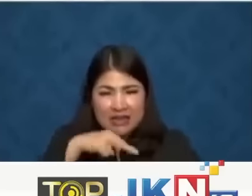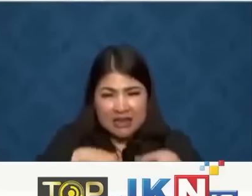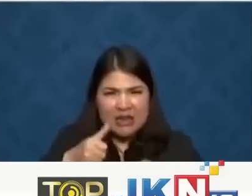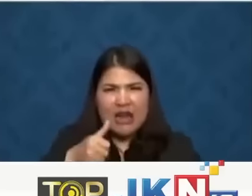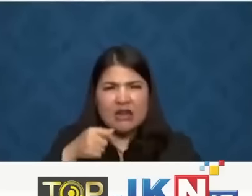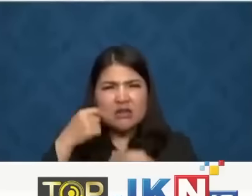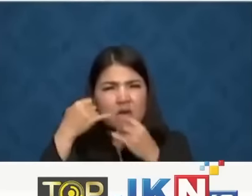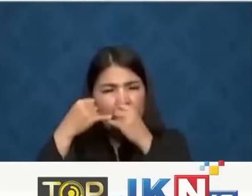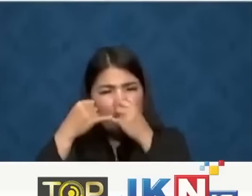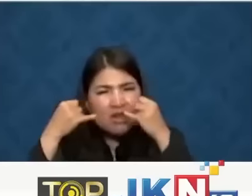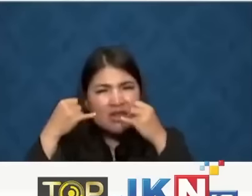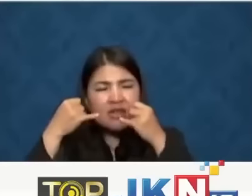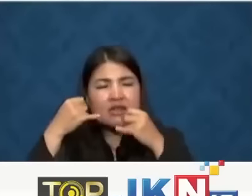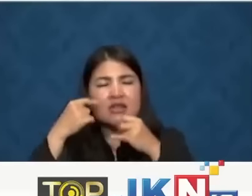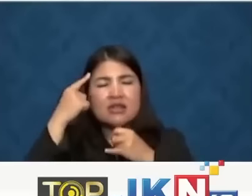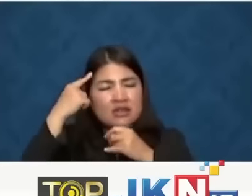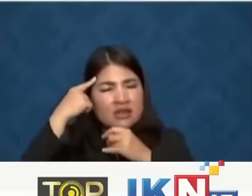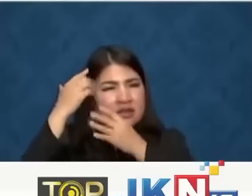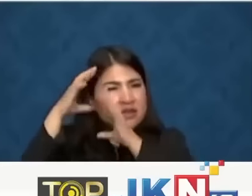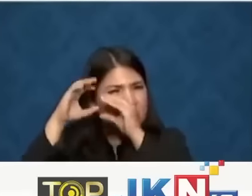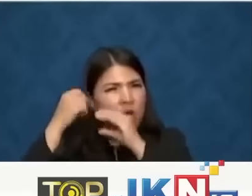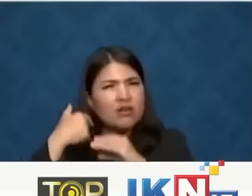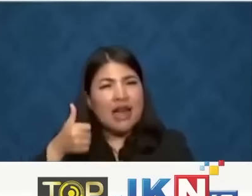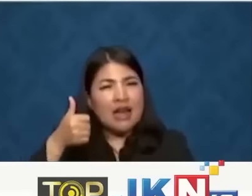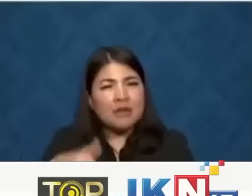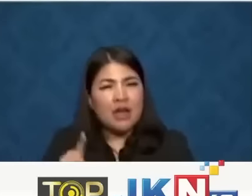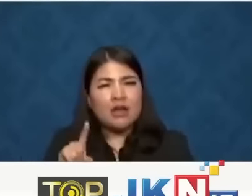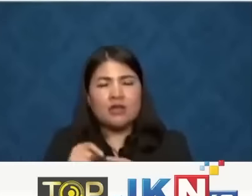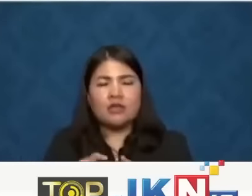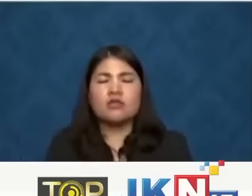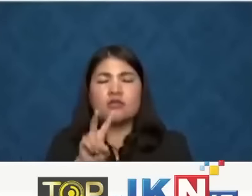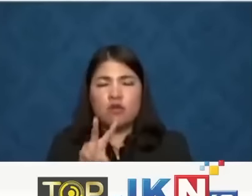เลยเป็นคำถามขึ้นมาไงทีนี้พอมันเป็นคำถามมีการพาด